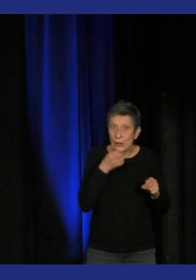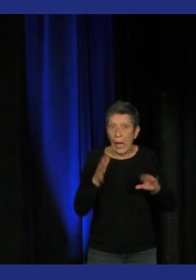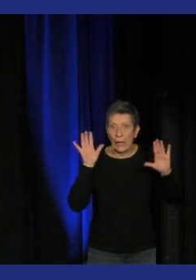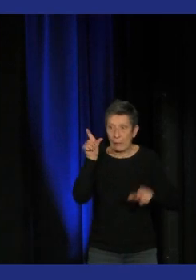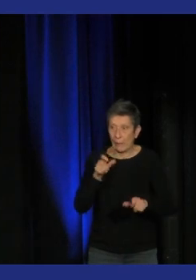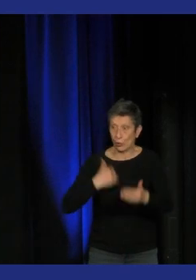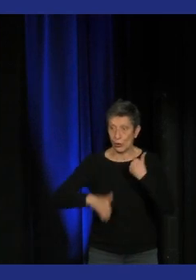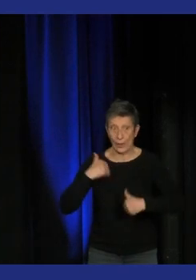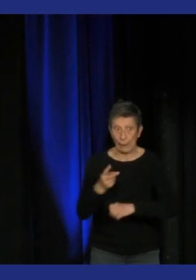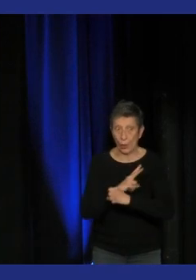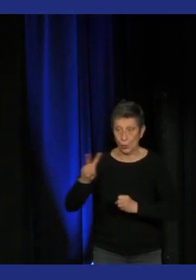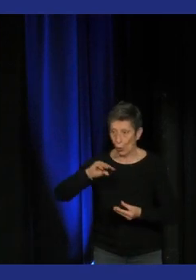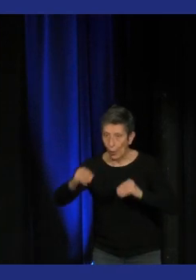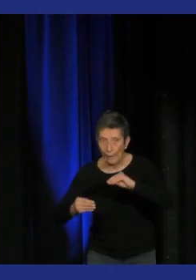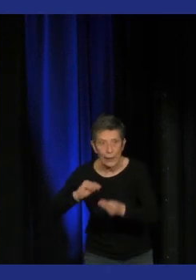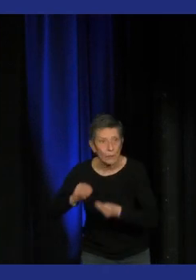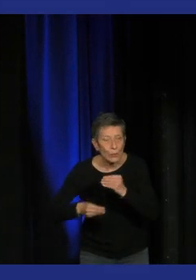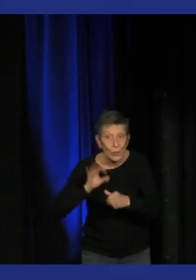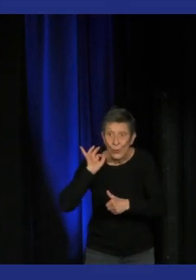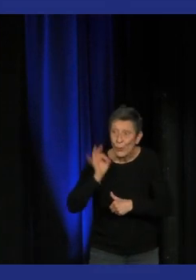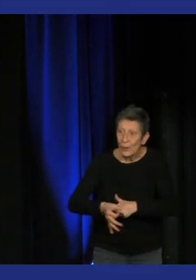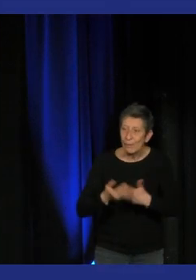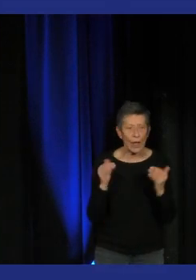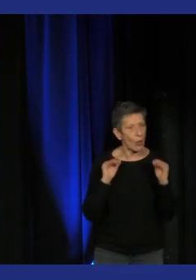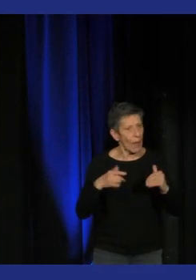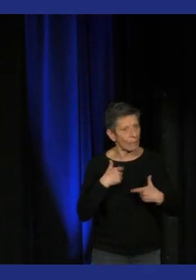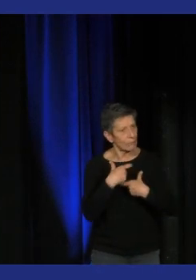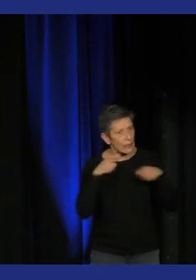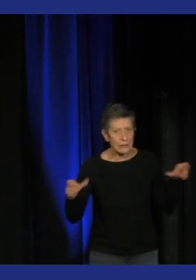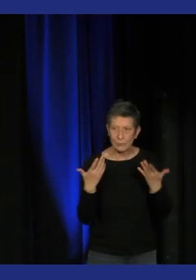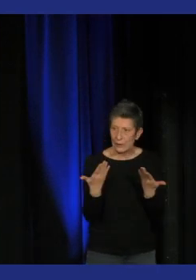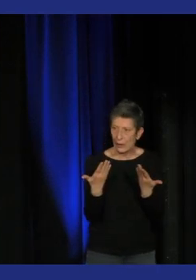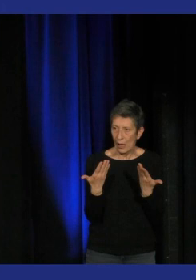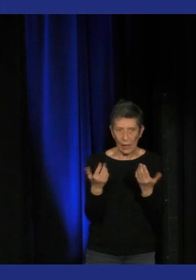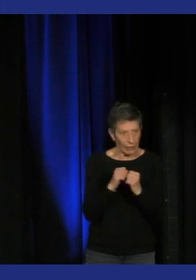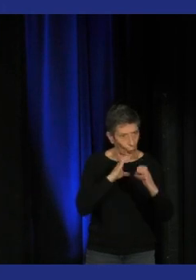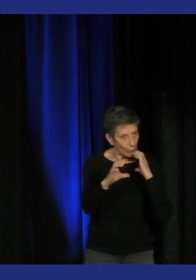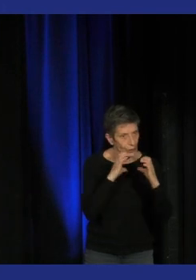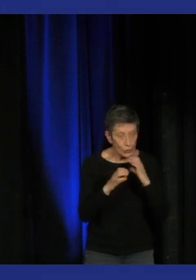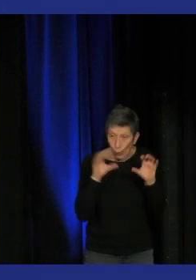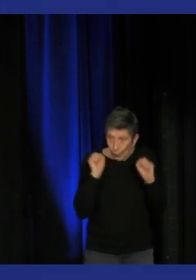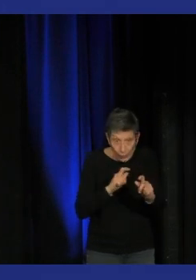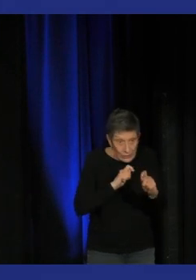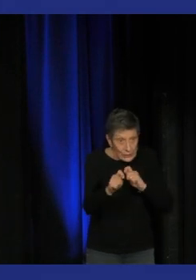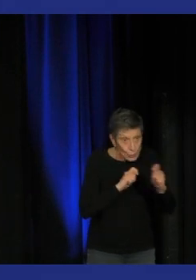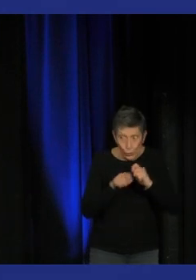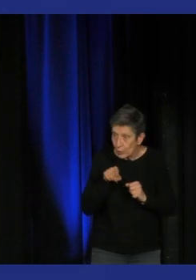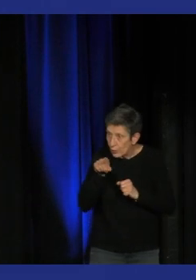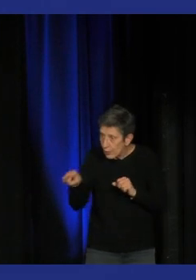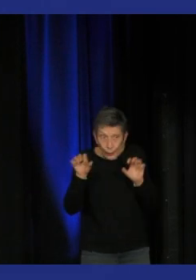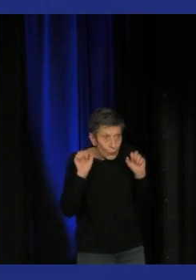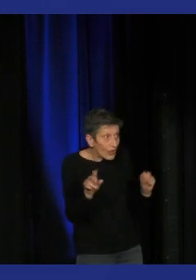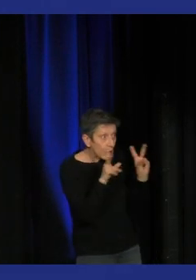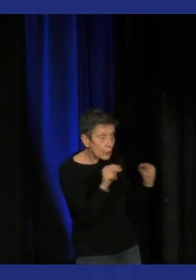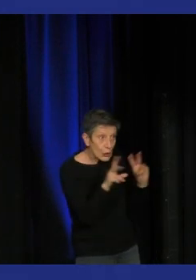manipuler. Mais il y a une accessibilité communicationnelle. Hein. On peut parler. Et Anne-Lise aurait très bien pu expliquer, mais il n'y a